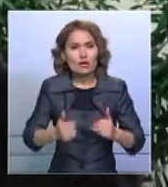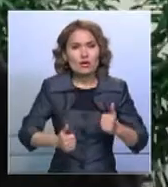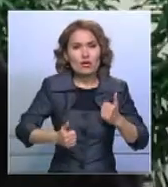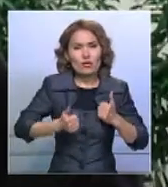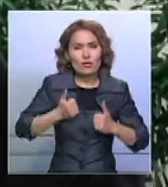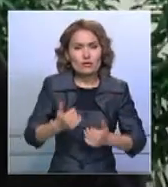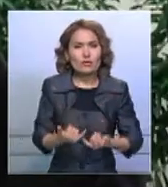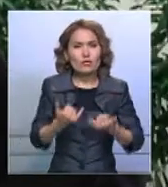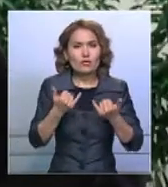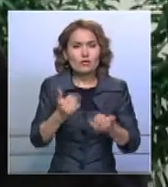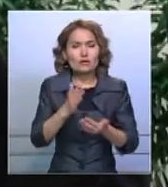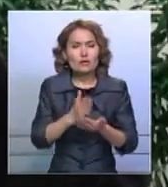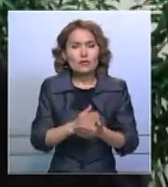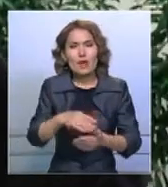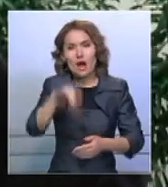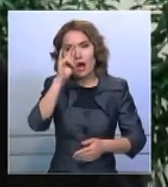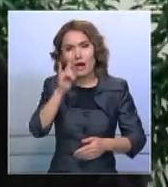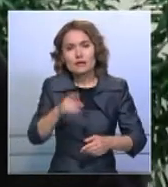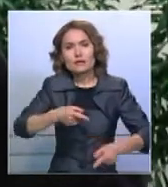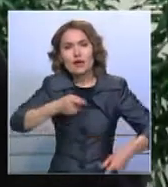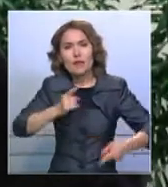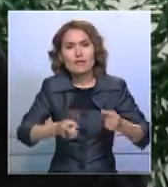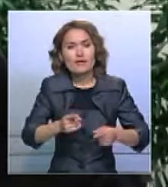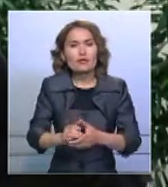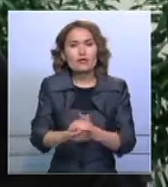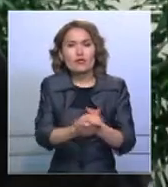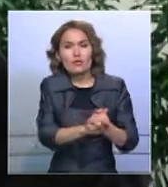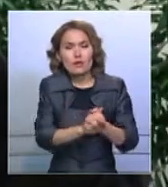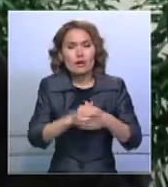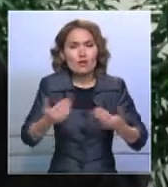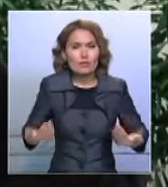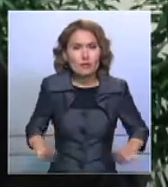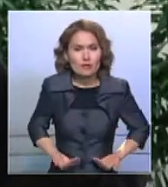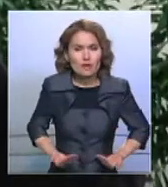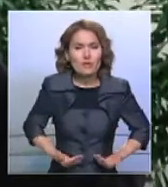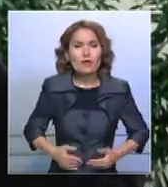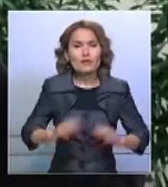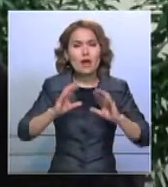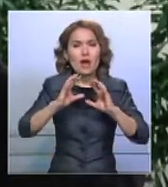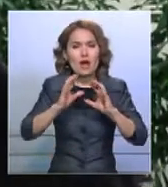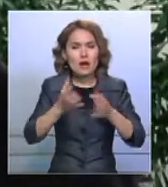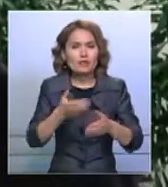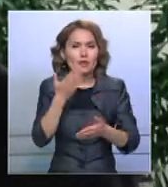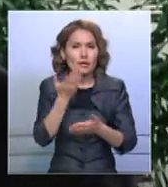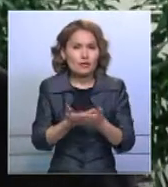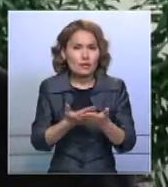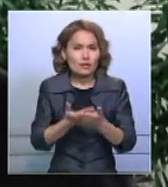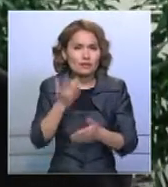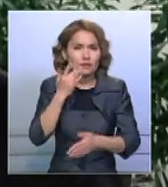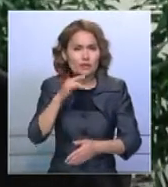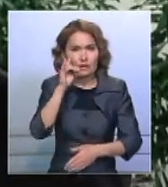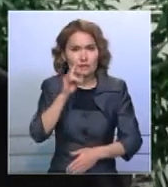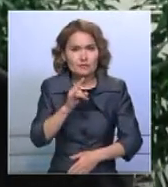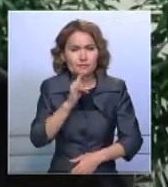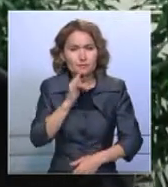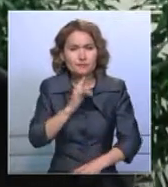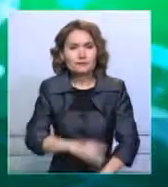берілді. Қазақстан шынында бейбіт өмірге бастайтын бастамалары арқылы әлемді қауіпсіз ету жолында ерен еңбек етіп